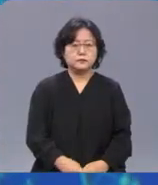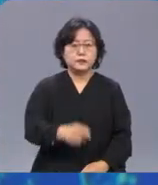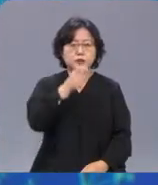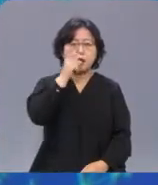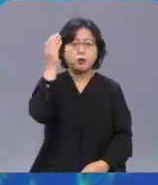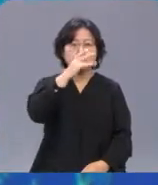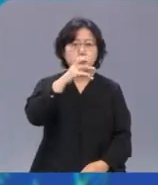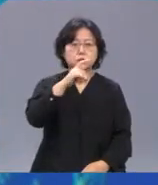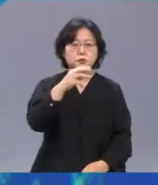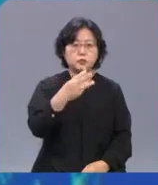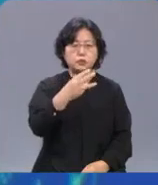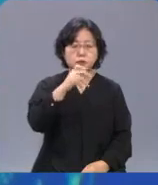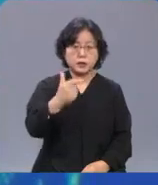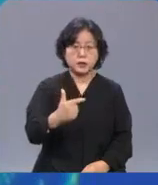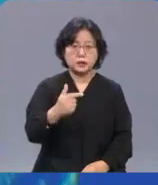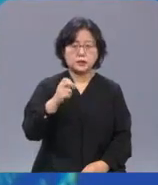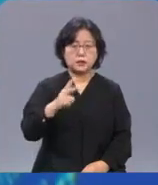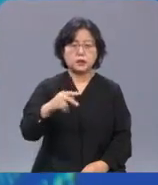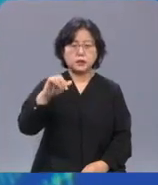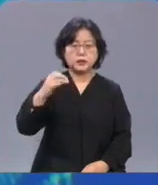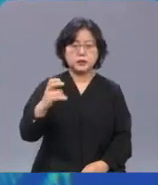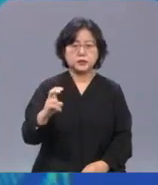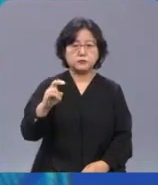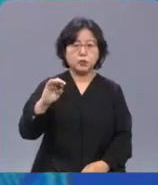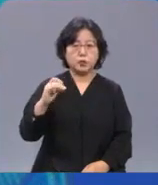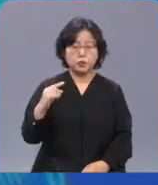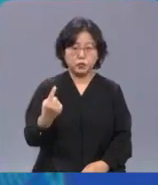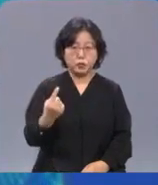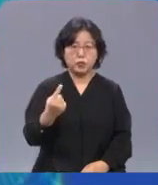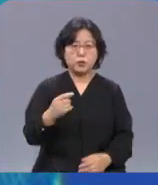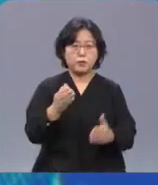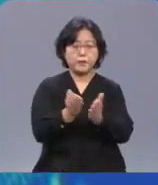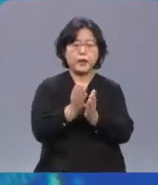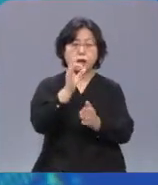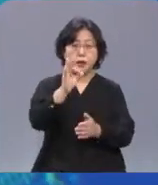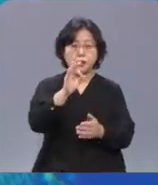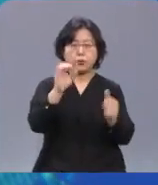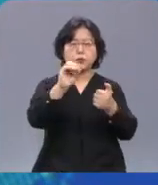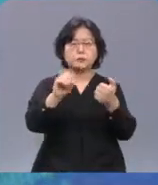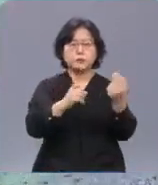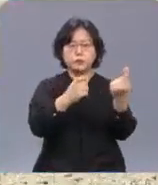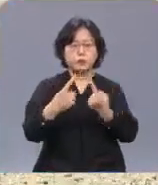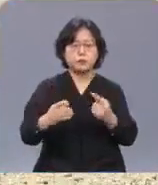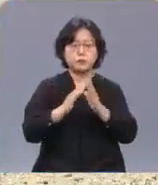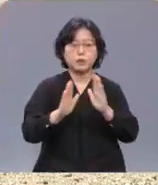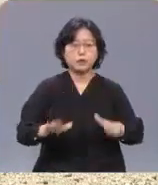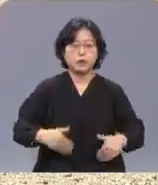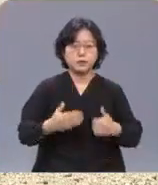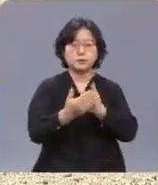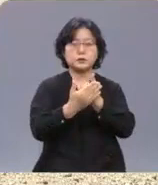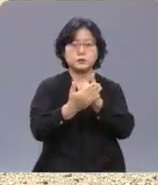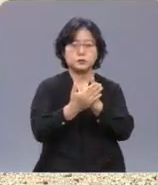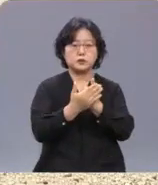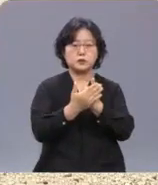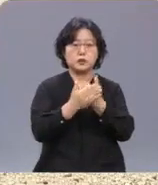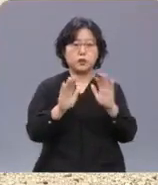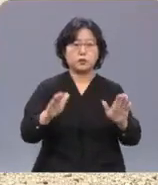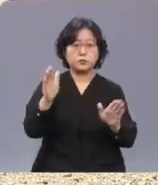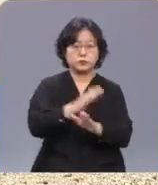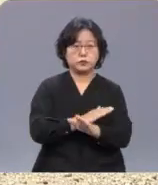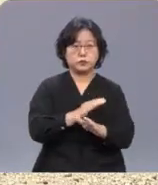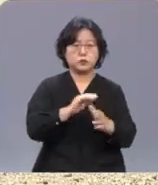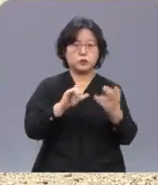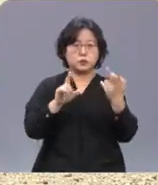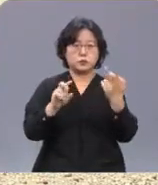여수 돌산에서 금오도를 오가는 뱃길 운임이 반값 할인됩니다. 여수시는 전라남도의 지원을 받아 오늘부터 다음